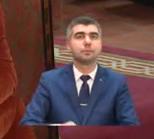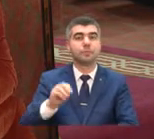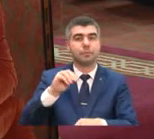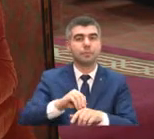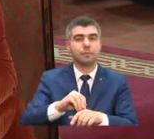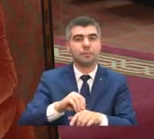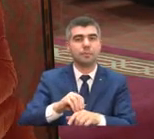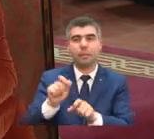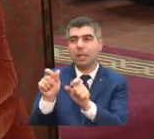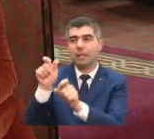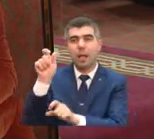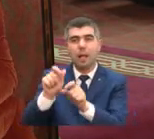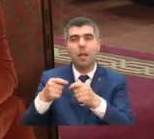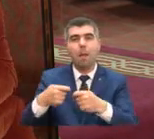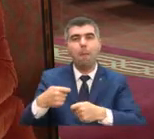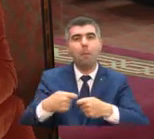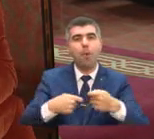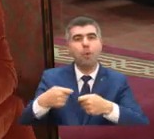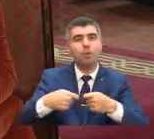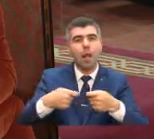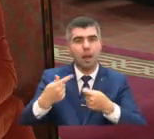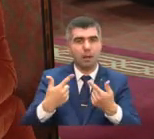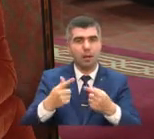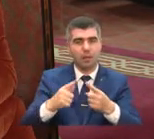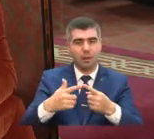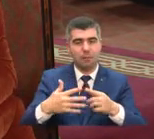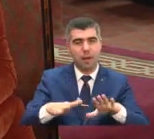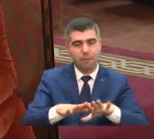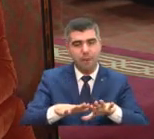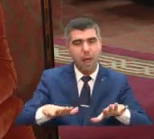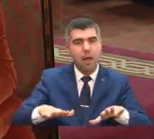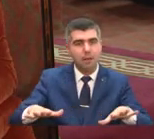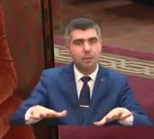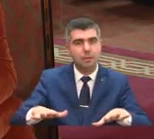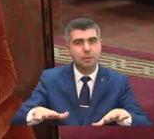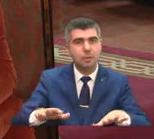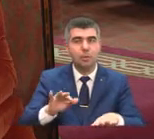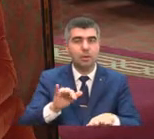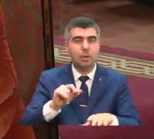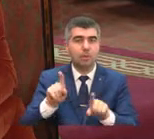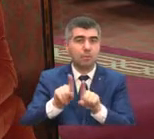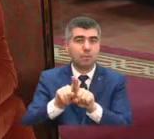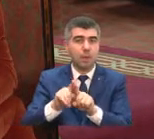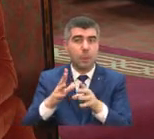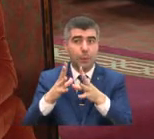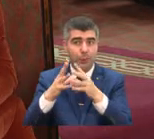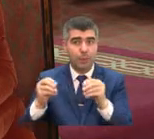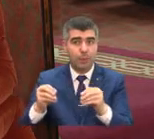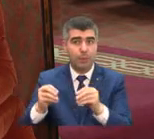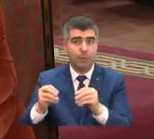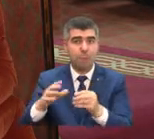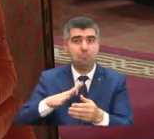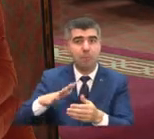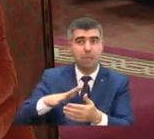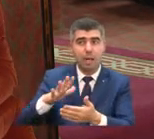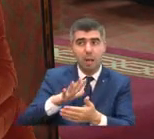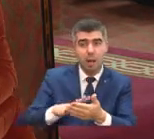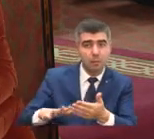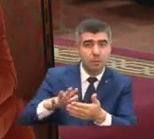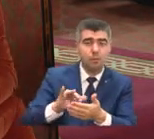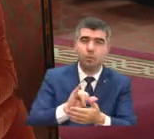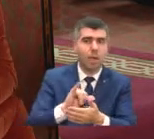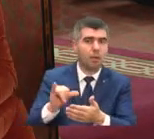الباع الجائلين، ما كنظنش كاين شي مدينه اليوم اللي ما فيهاش برامج من اجل ايواء هذا الباع